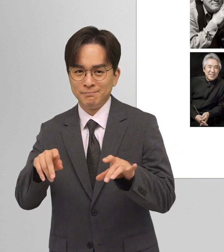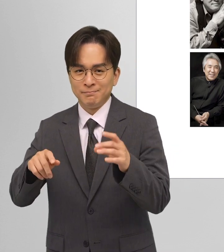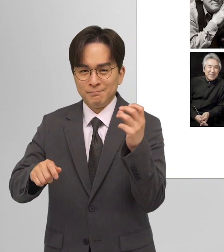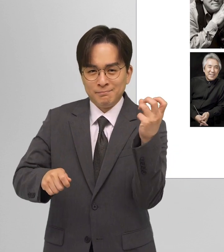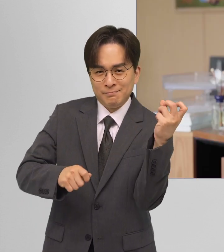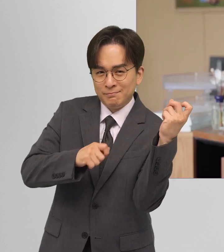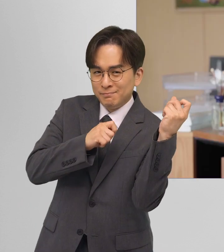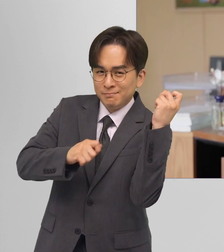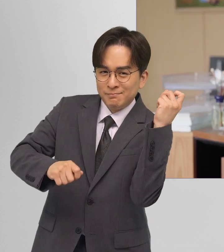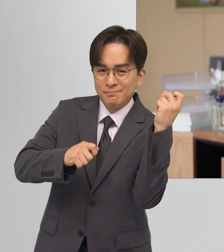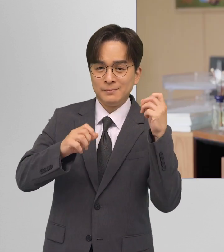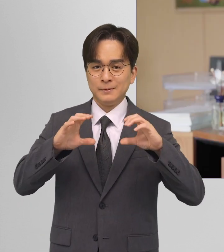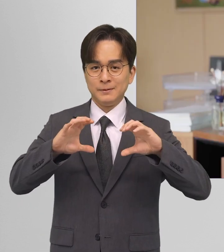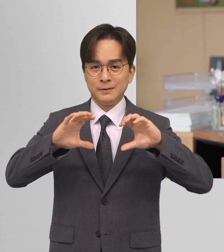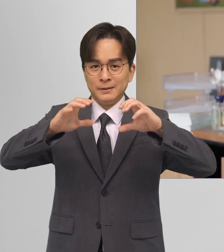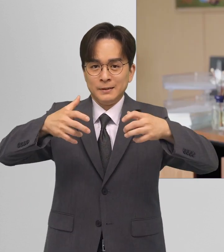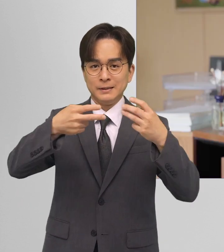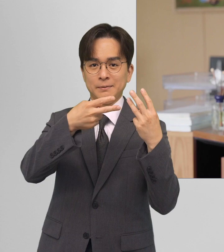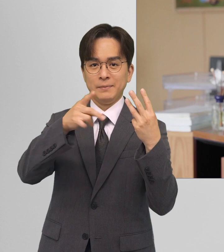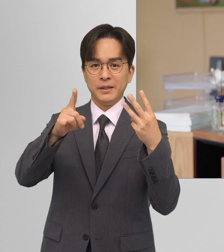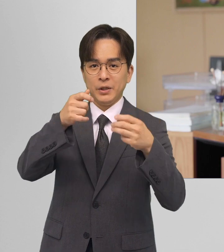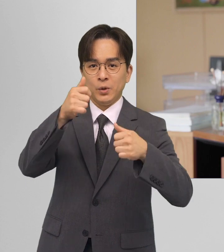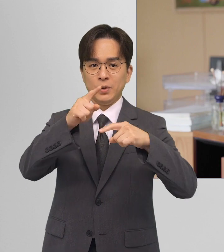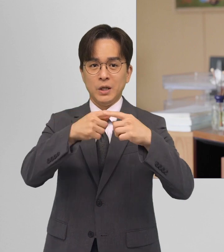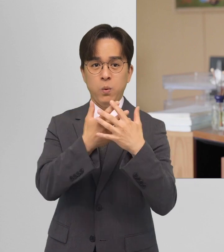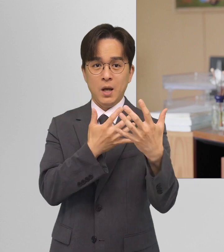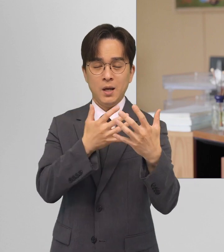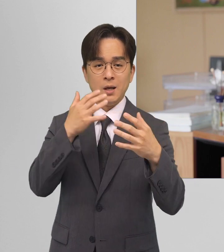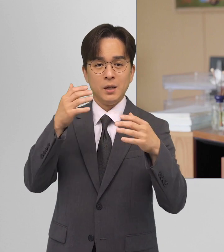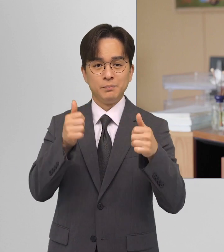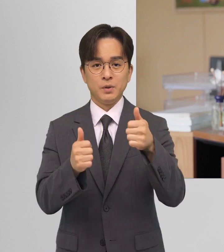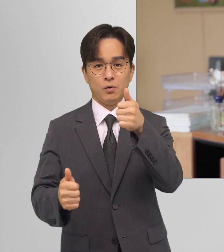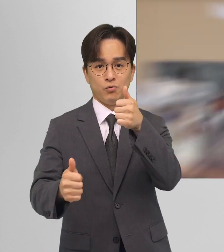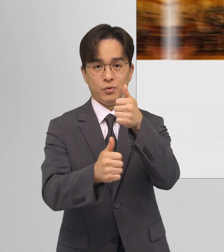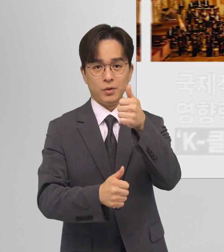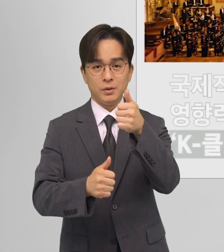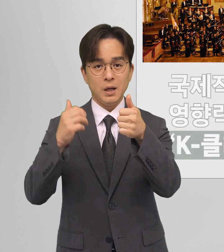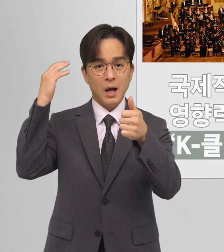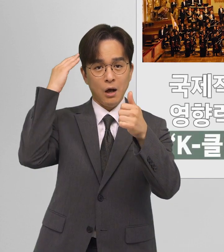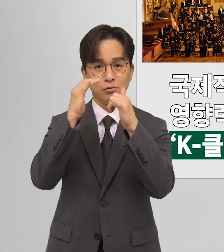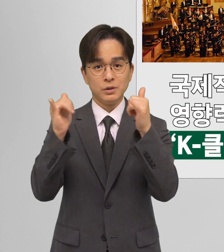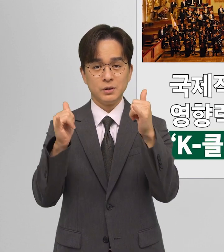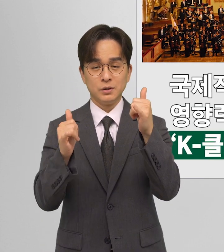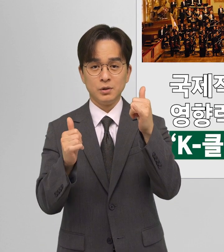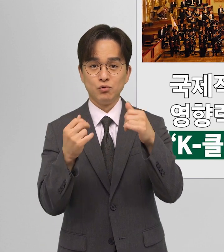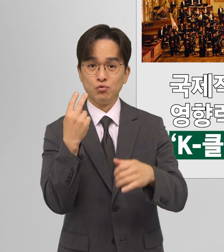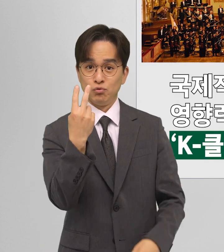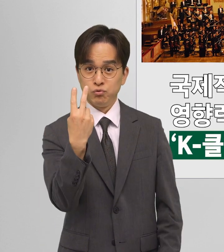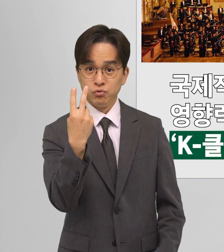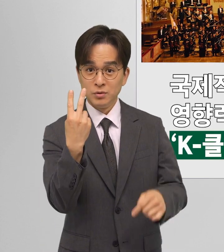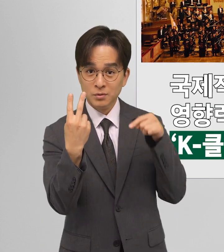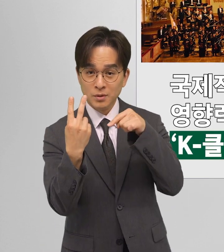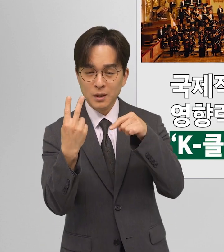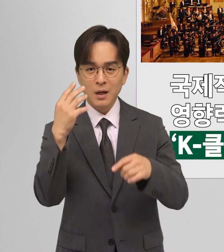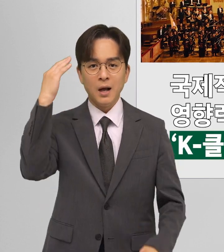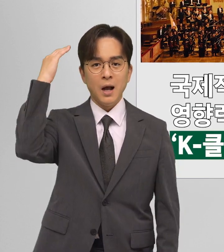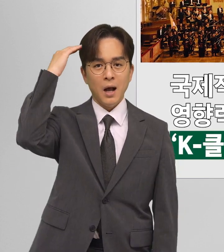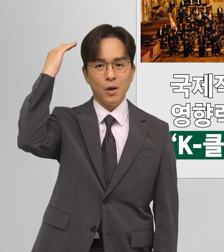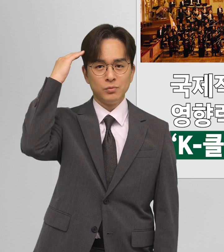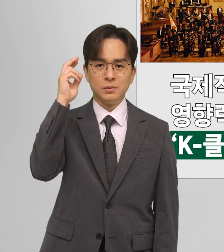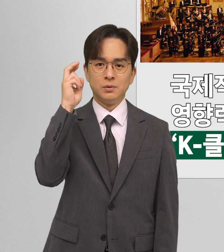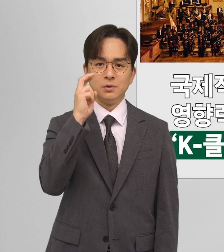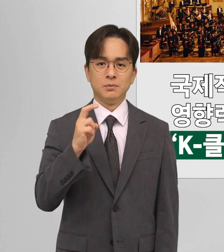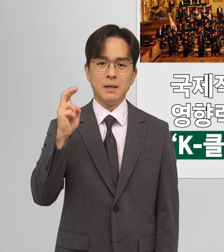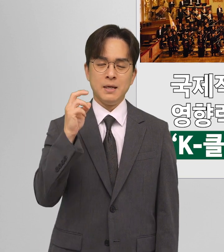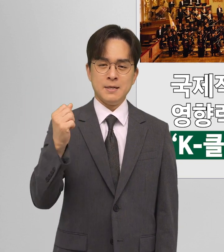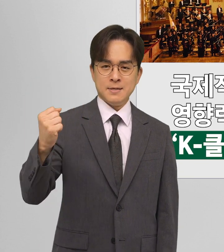했다는 것은 아마 굉장히 시사하는 바가 클 것이고, 그것이 바로 지금 K클래식의